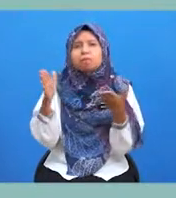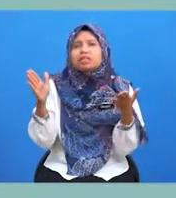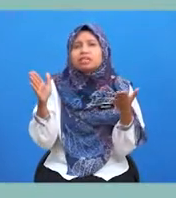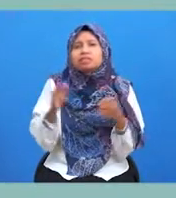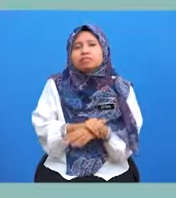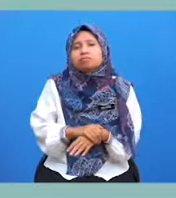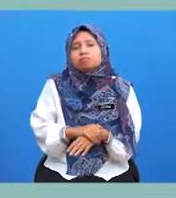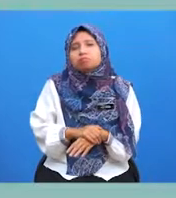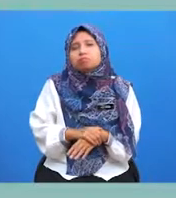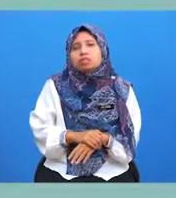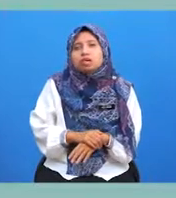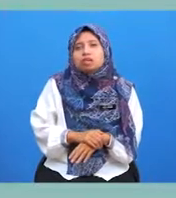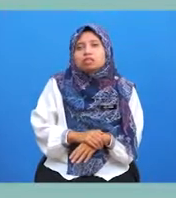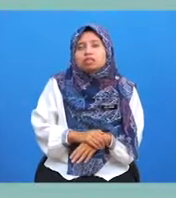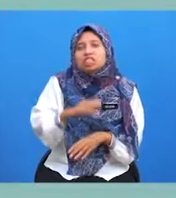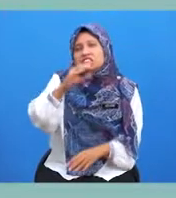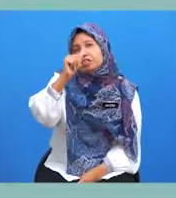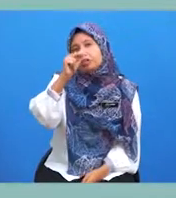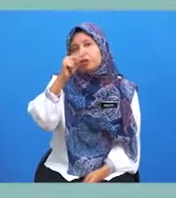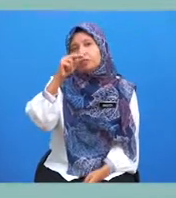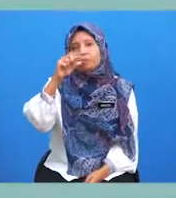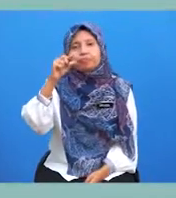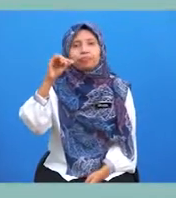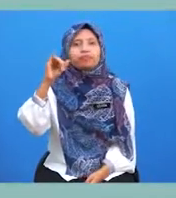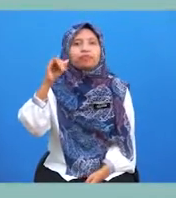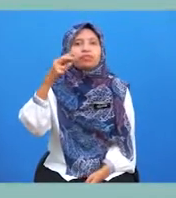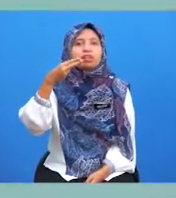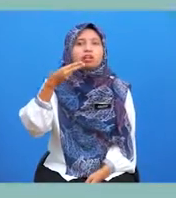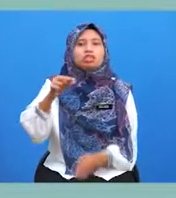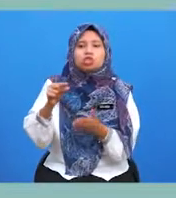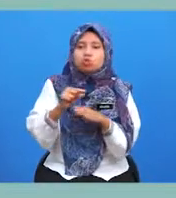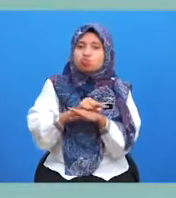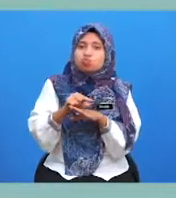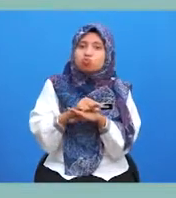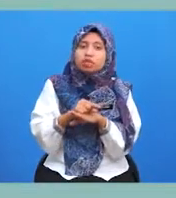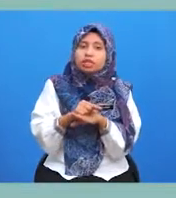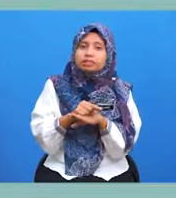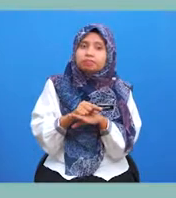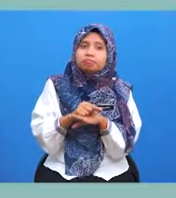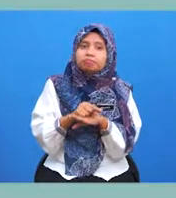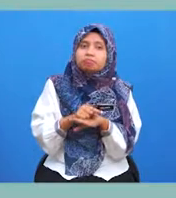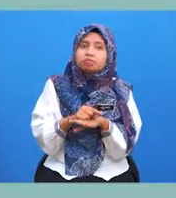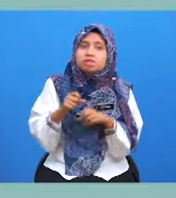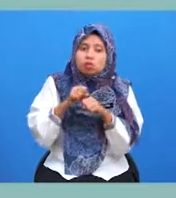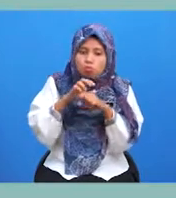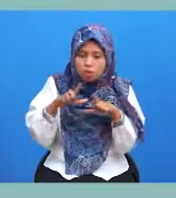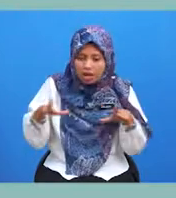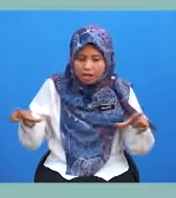batasannya. Kecanggihan teknologi ini digunapakai secara